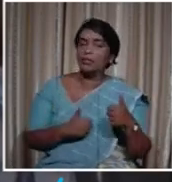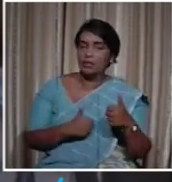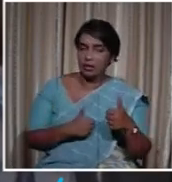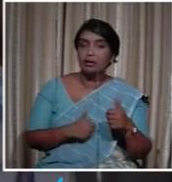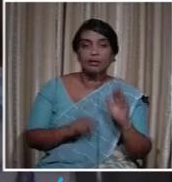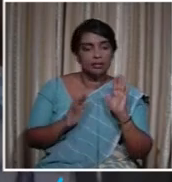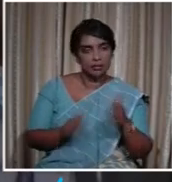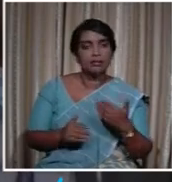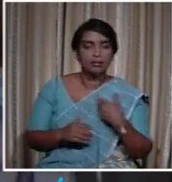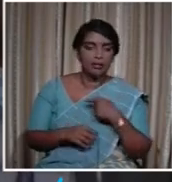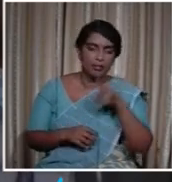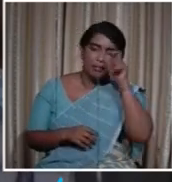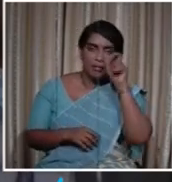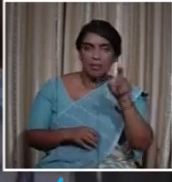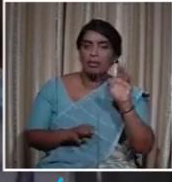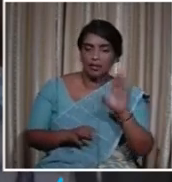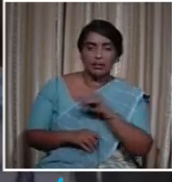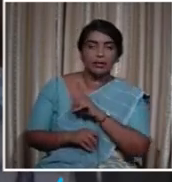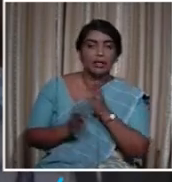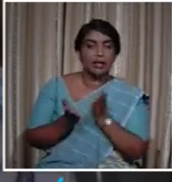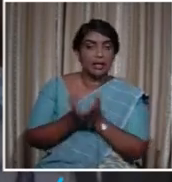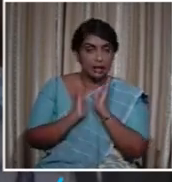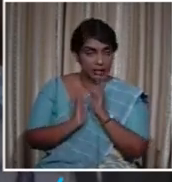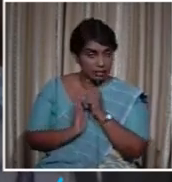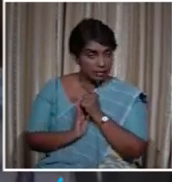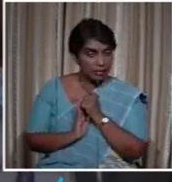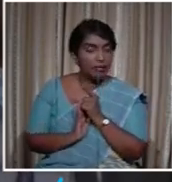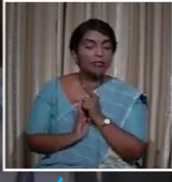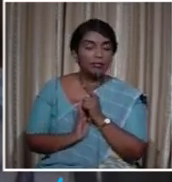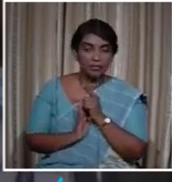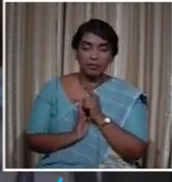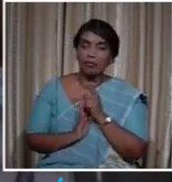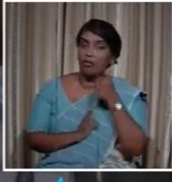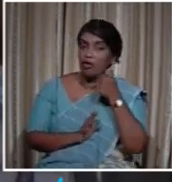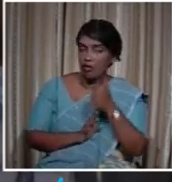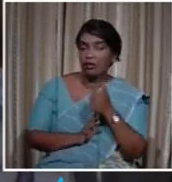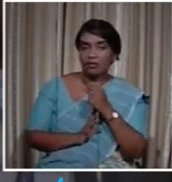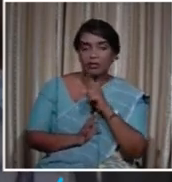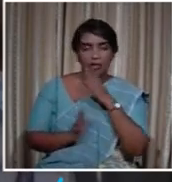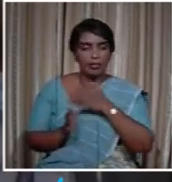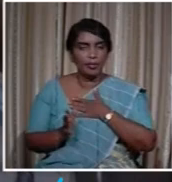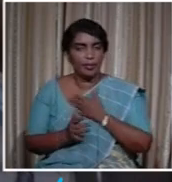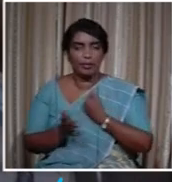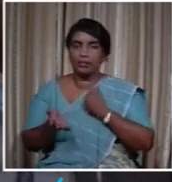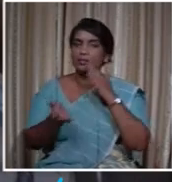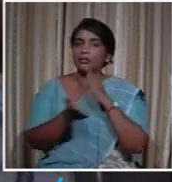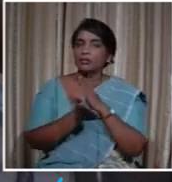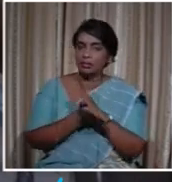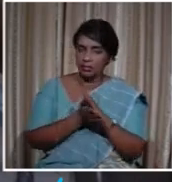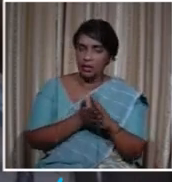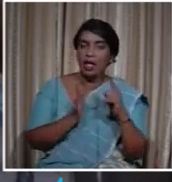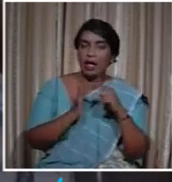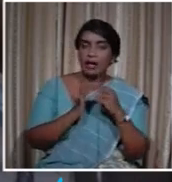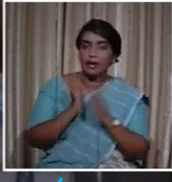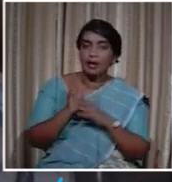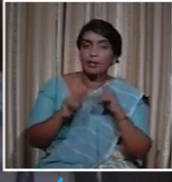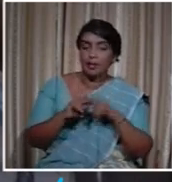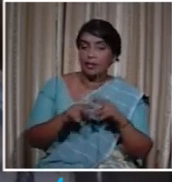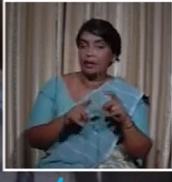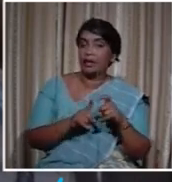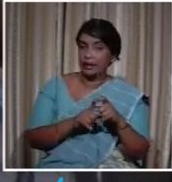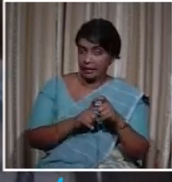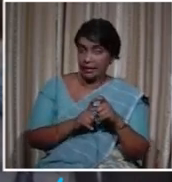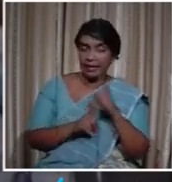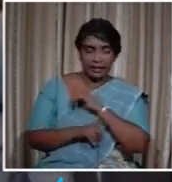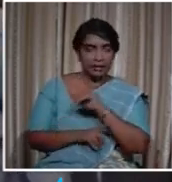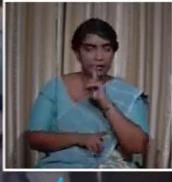கரிசனையோடு பார்க்கிறோம், இந்தியா அவ்வாறு கோருவது மிகவும் ஒரு மனிதாபிமான நடவடிக்கை என்று ஐஎம்எஃபினுடைய பணிப்பாளரை குறிப்பிட்டிருந்தார். ஆகவே அவ்வளவு